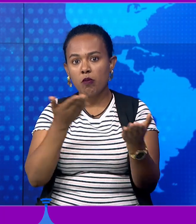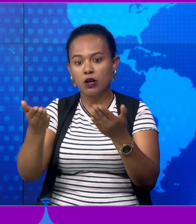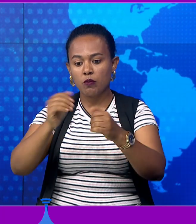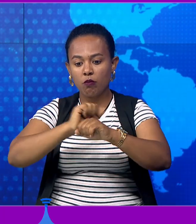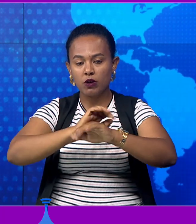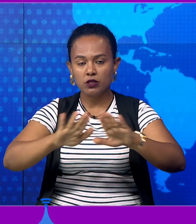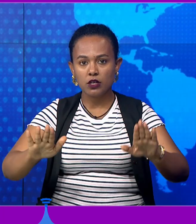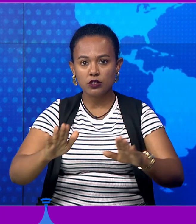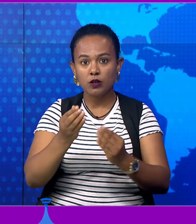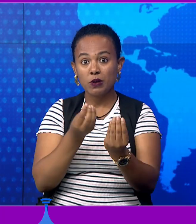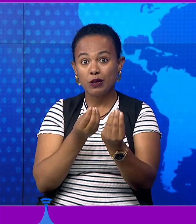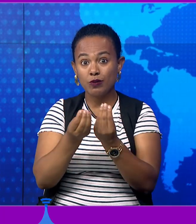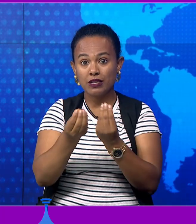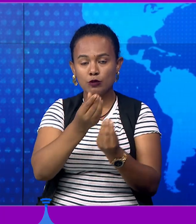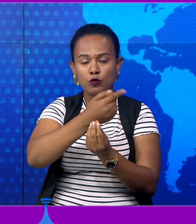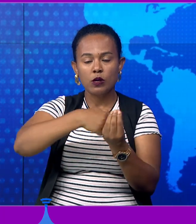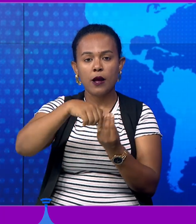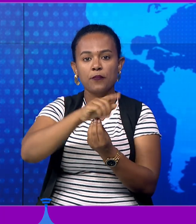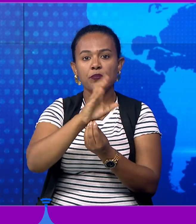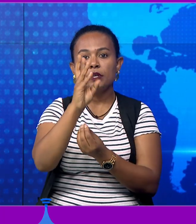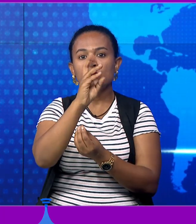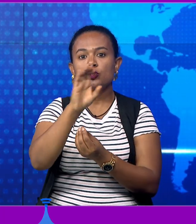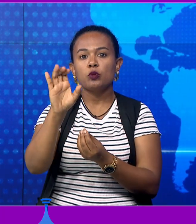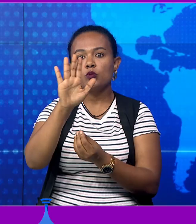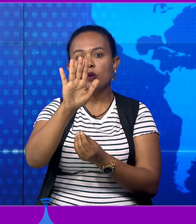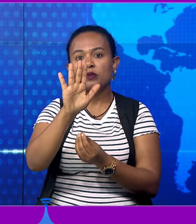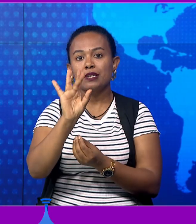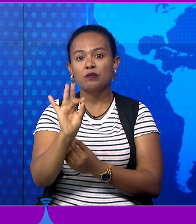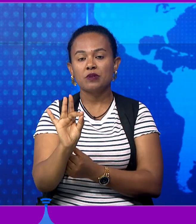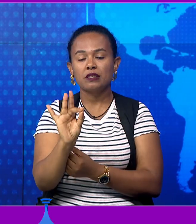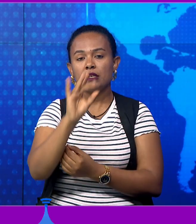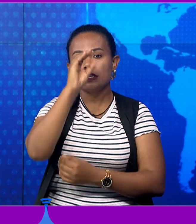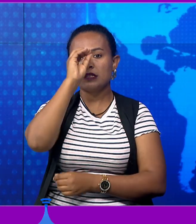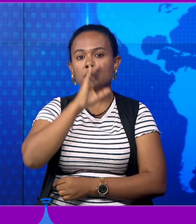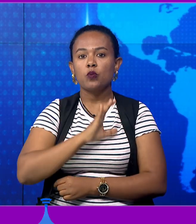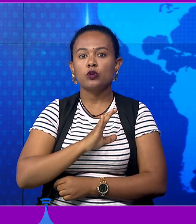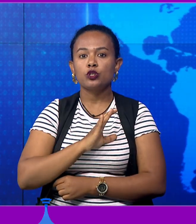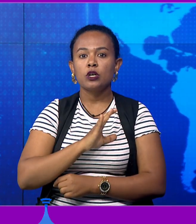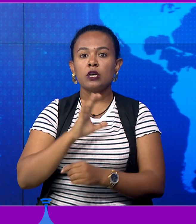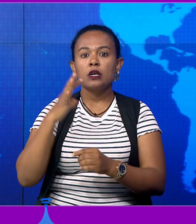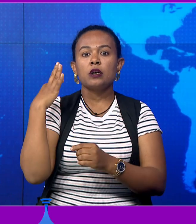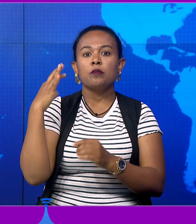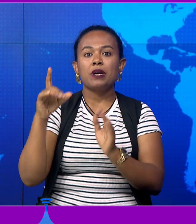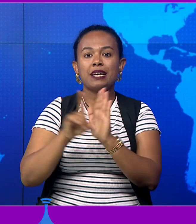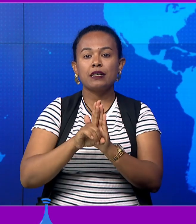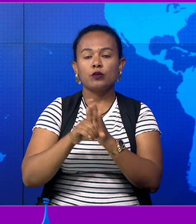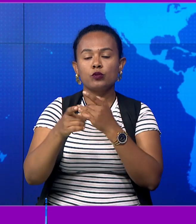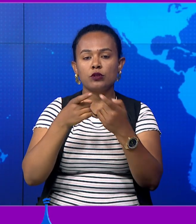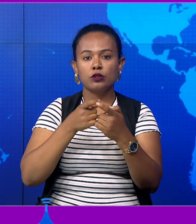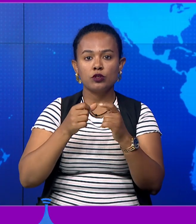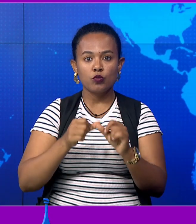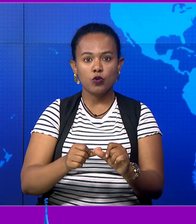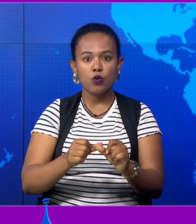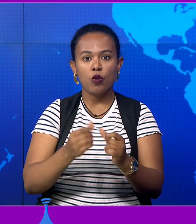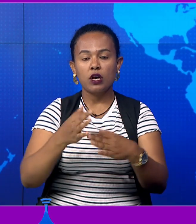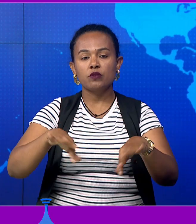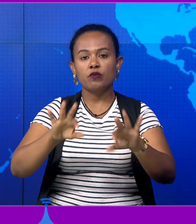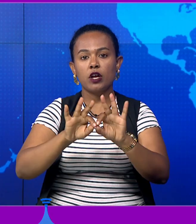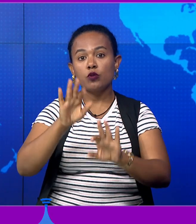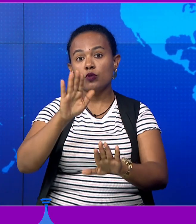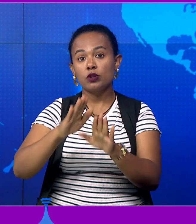በማሰራጨትና በግብይት ዙሪያ ወደ 658 ሰዎች በህግ ቁጥጥር ስር ውለው አስፈላጊው የእርምት